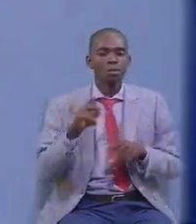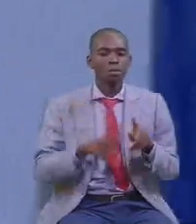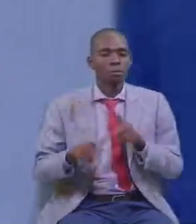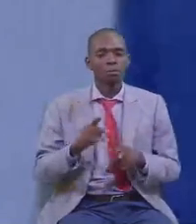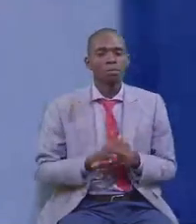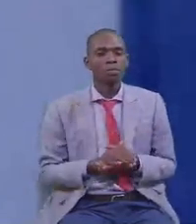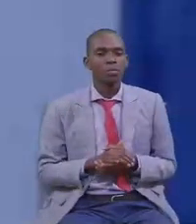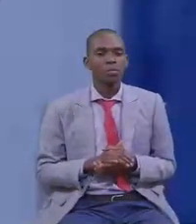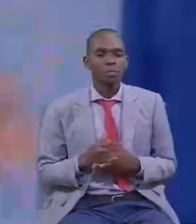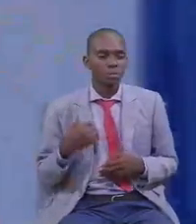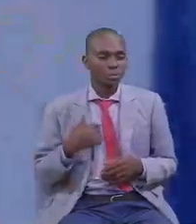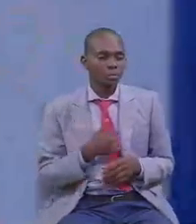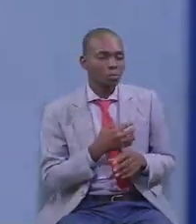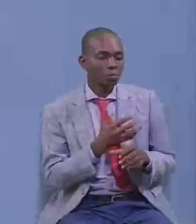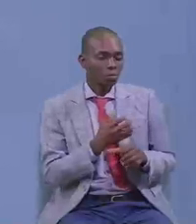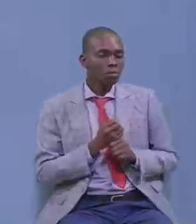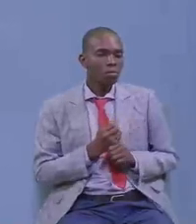Nous n'avons rien attrapé toute la nuit.